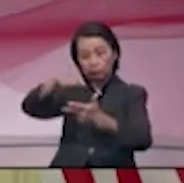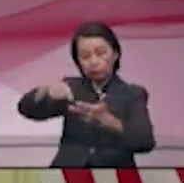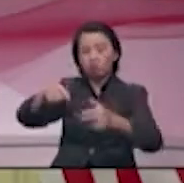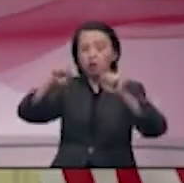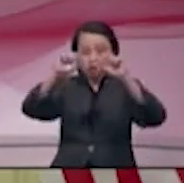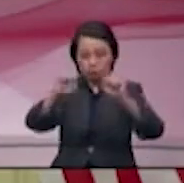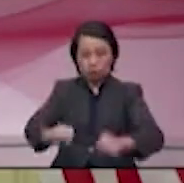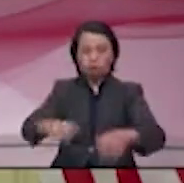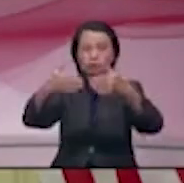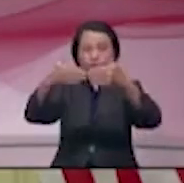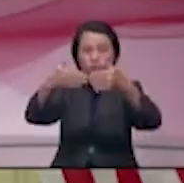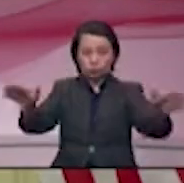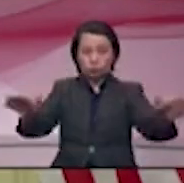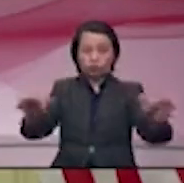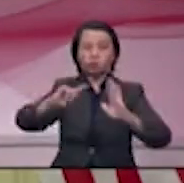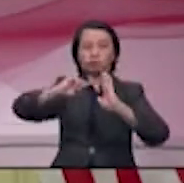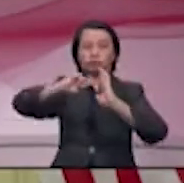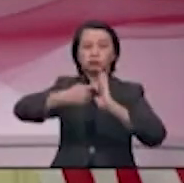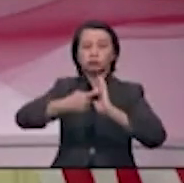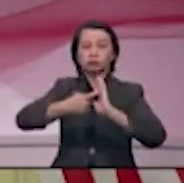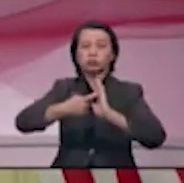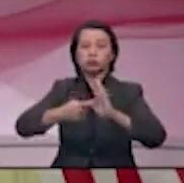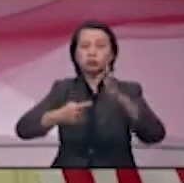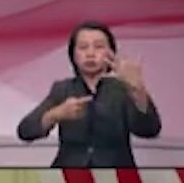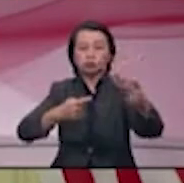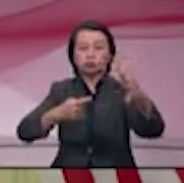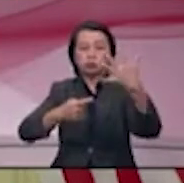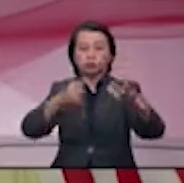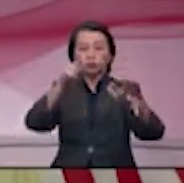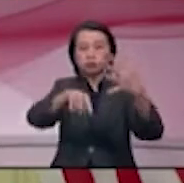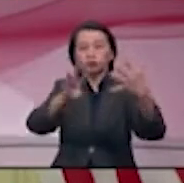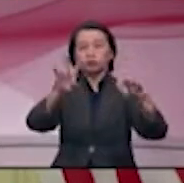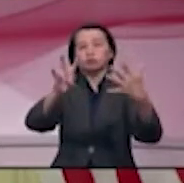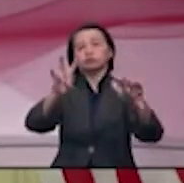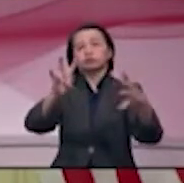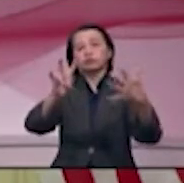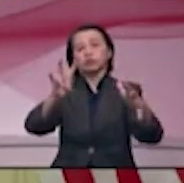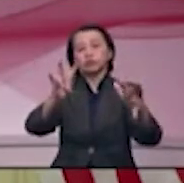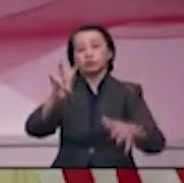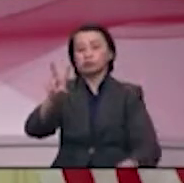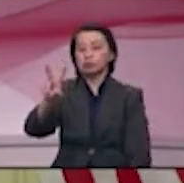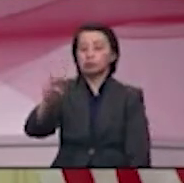beroperasi bermula pada 15 julai